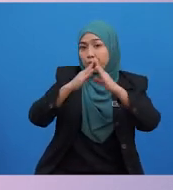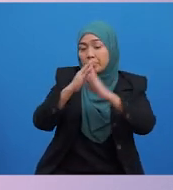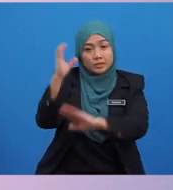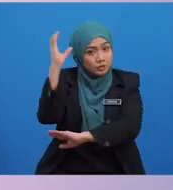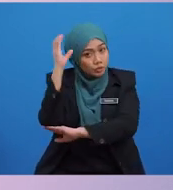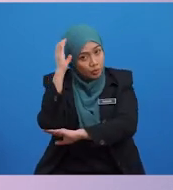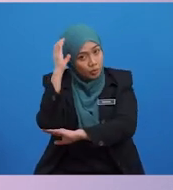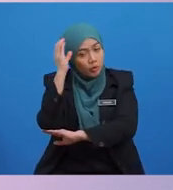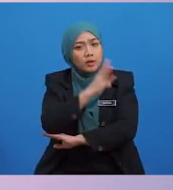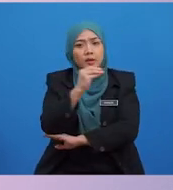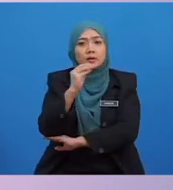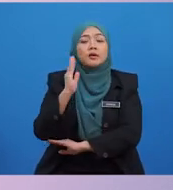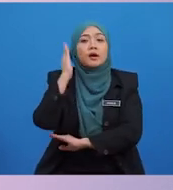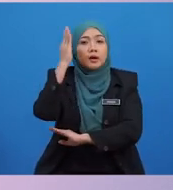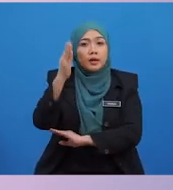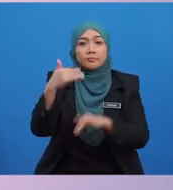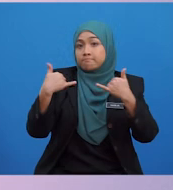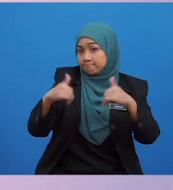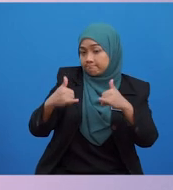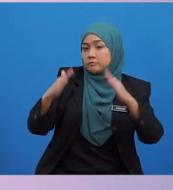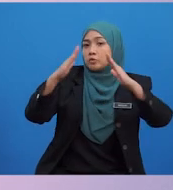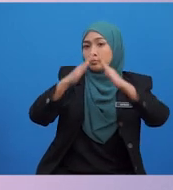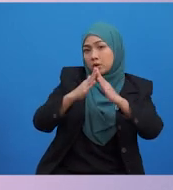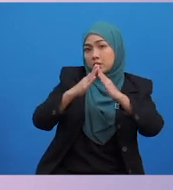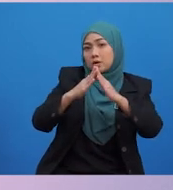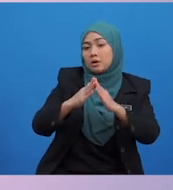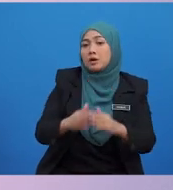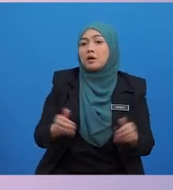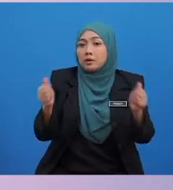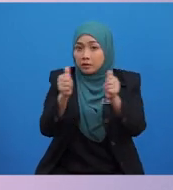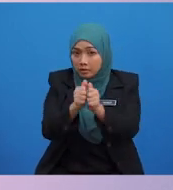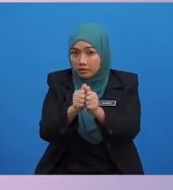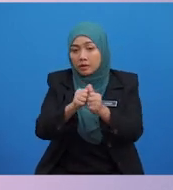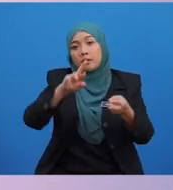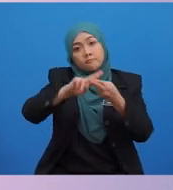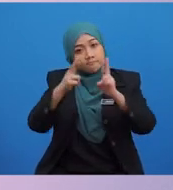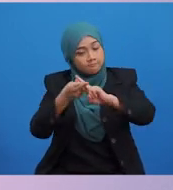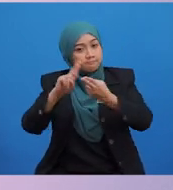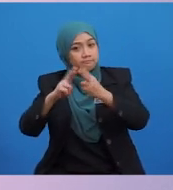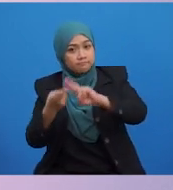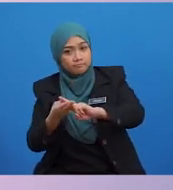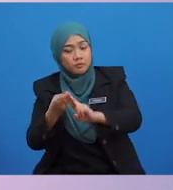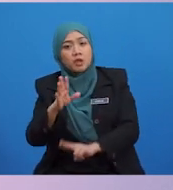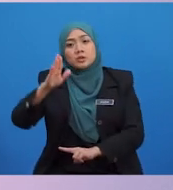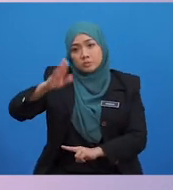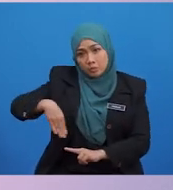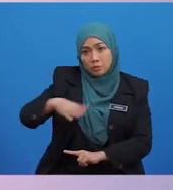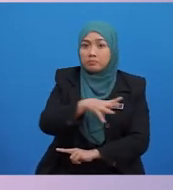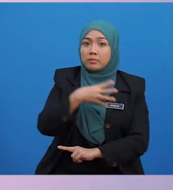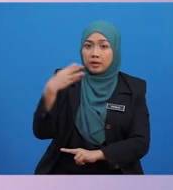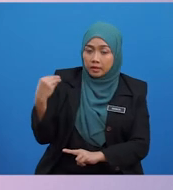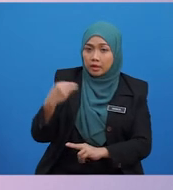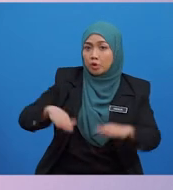rumah Deni bersama rekan-rekannya sebelum dia balik ke rumah hitung jumlah jarak perjalanan